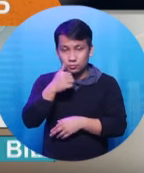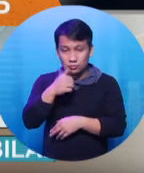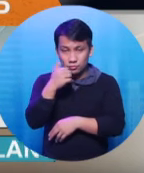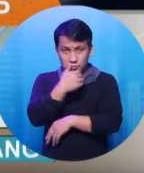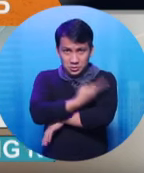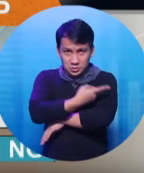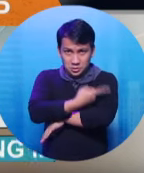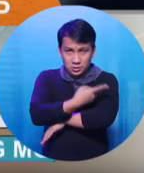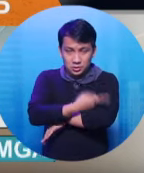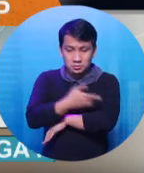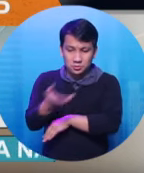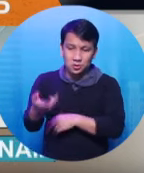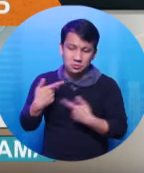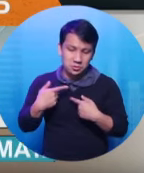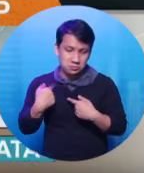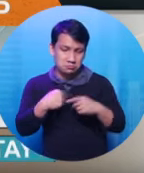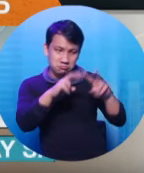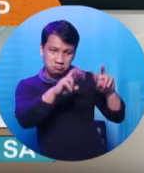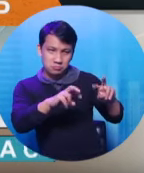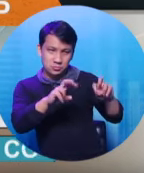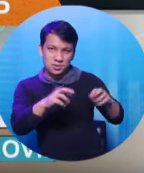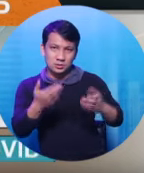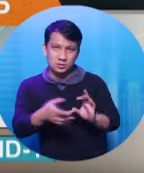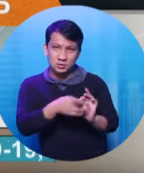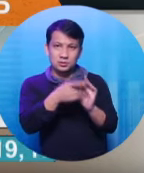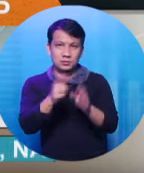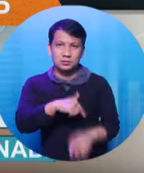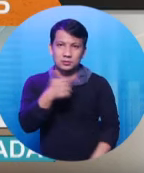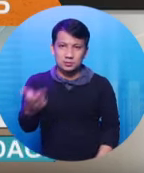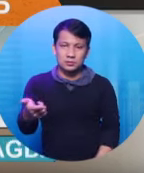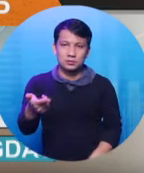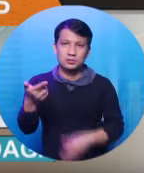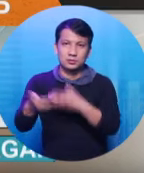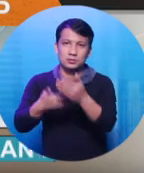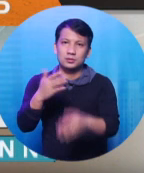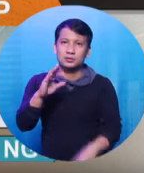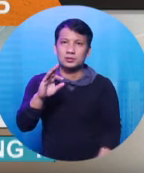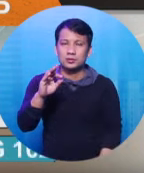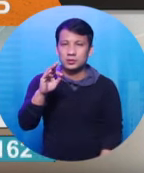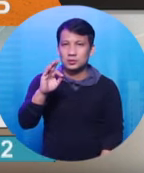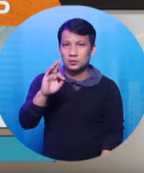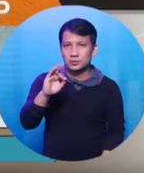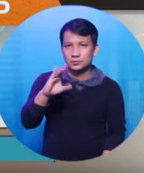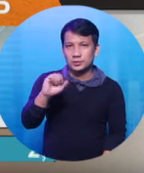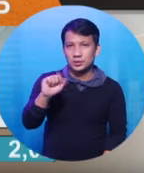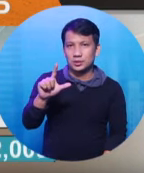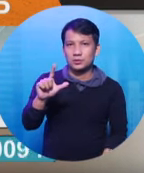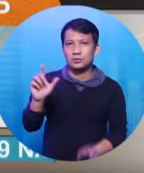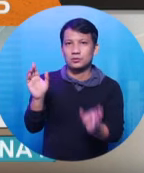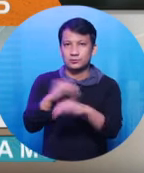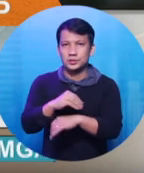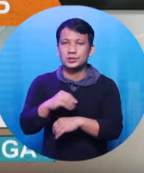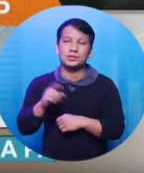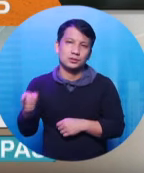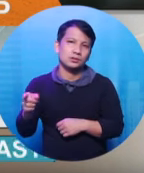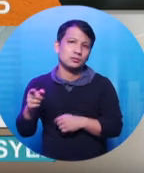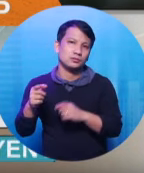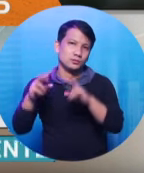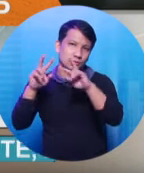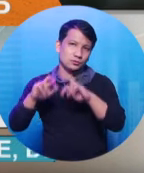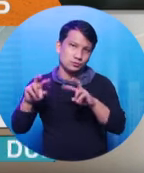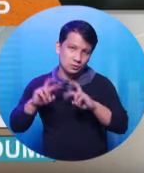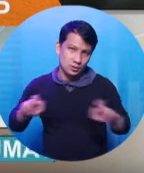po ay nag-conduct ng investigation, ni-refer naman po namin sa prosecutor's office via inquest. Okay, sige po.